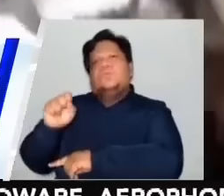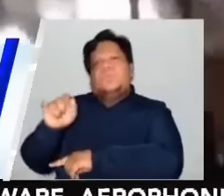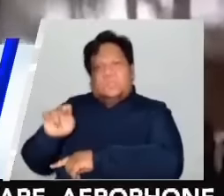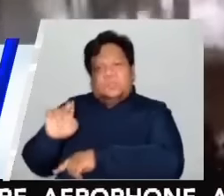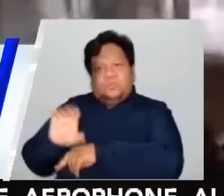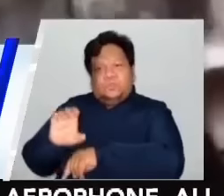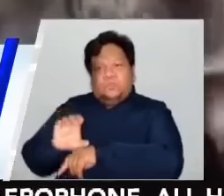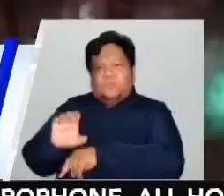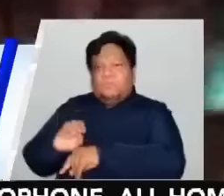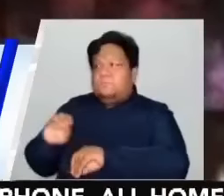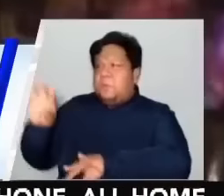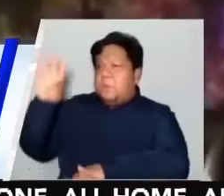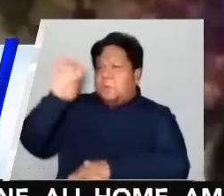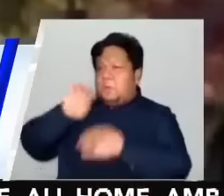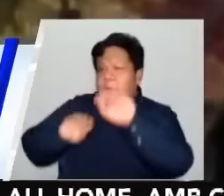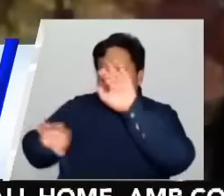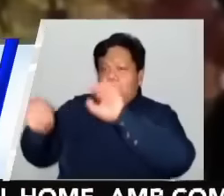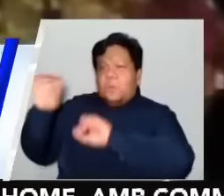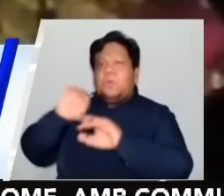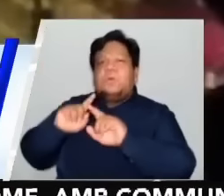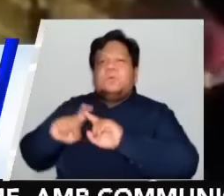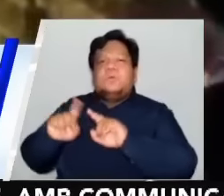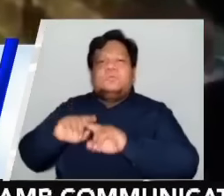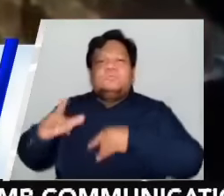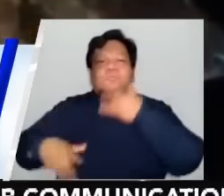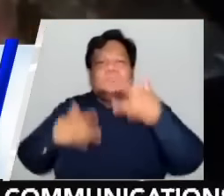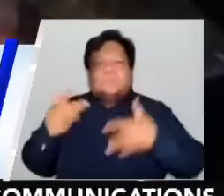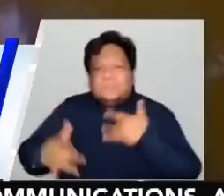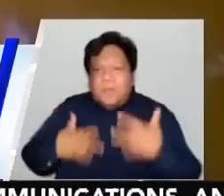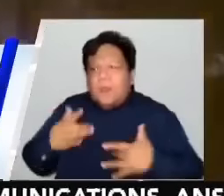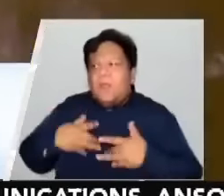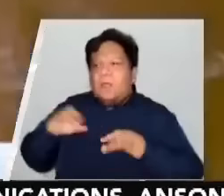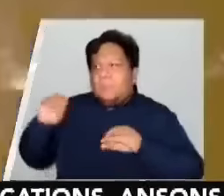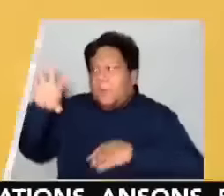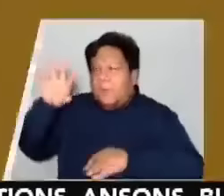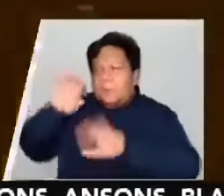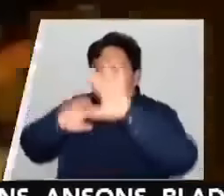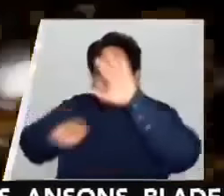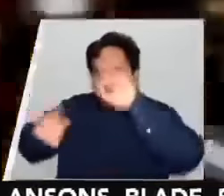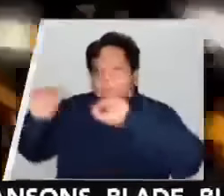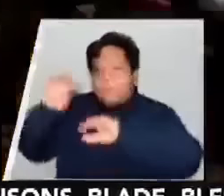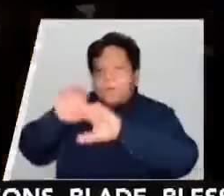Pascua, Joyful Symphony of Lights na inspired ng Aurora Borealis.